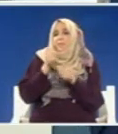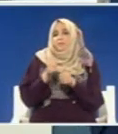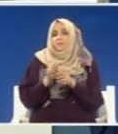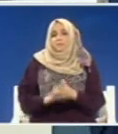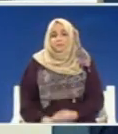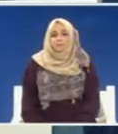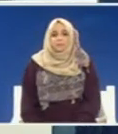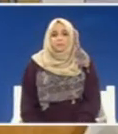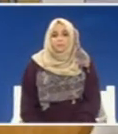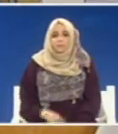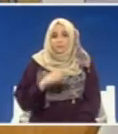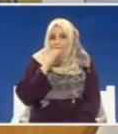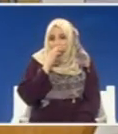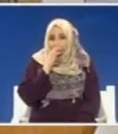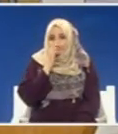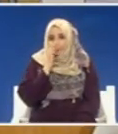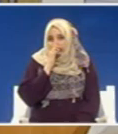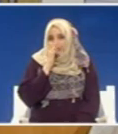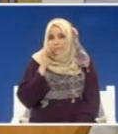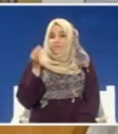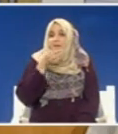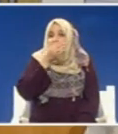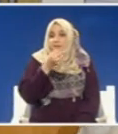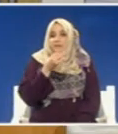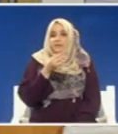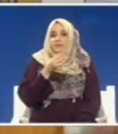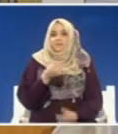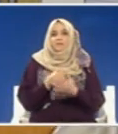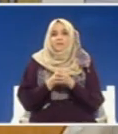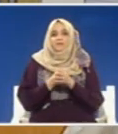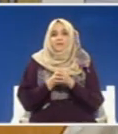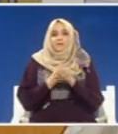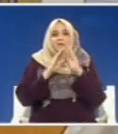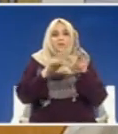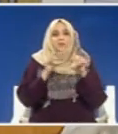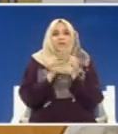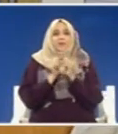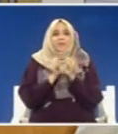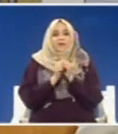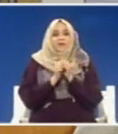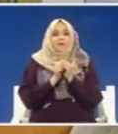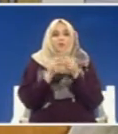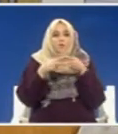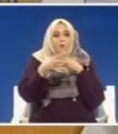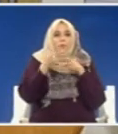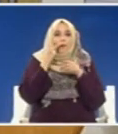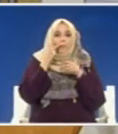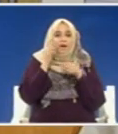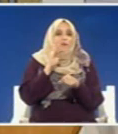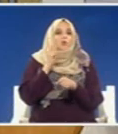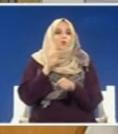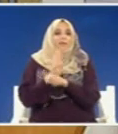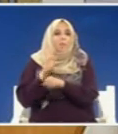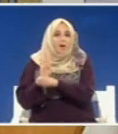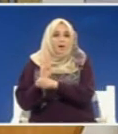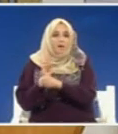يبارك فيك. يعطيها كلمتها. أيوة. أمام وليها وشاهدين. أيوة. حتى تتحرر من هذا الـ الـ الـ الـ الـ الـ